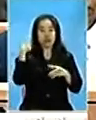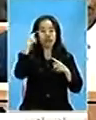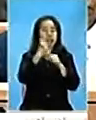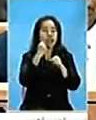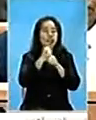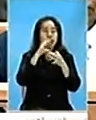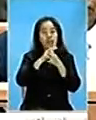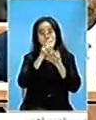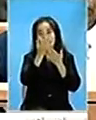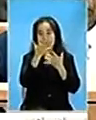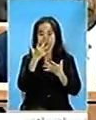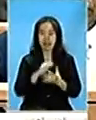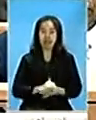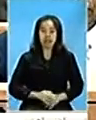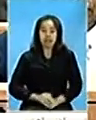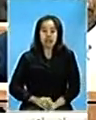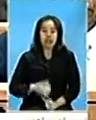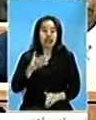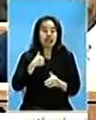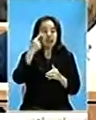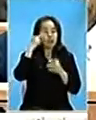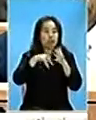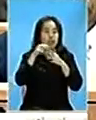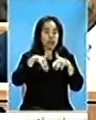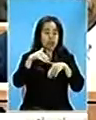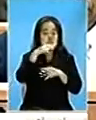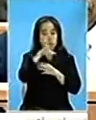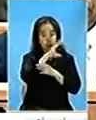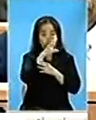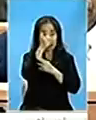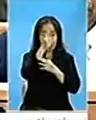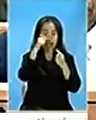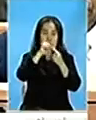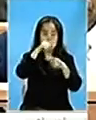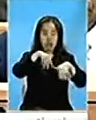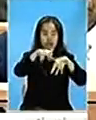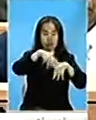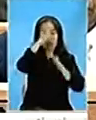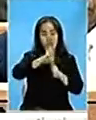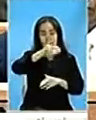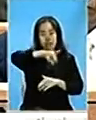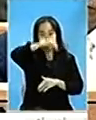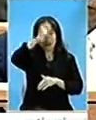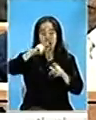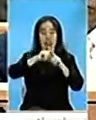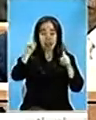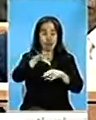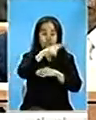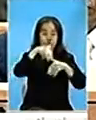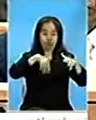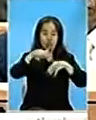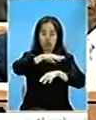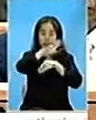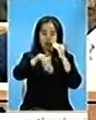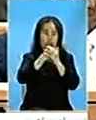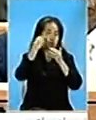ได้ทุกครั้งเลยครับและสามารถหลอกได้ประชาชนบางคนได้แต่ไม่สามารถที่จะหลอกประชาชน